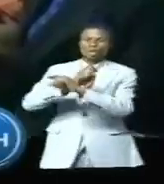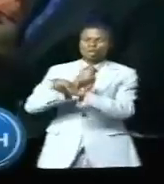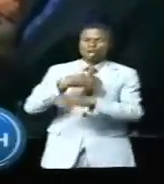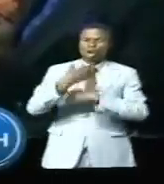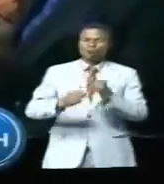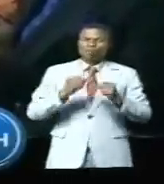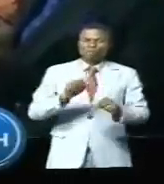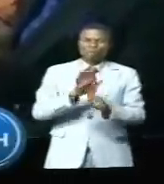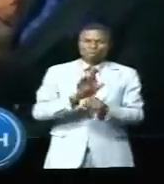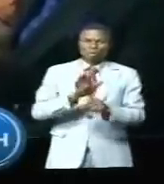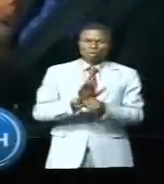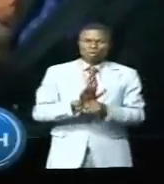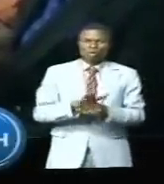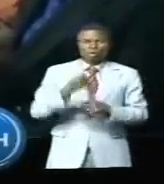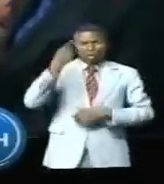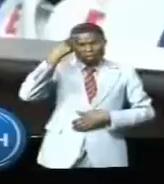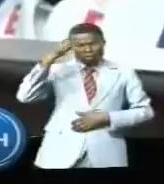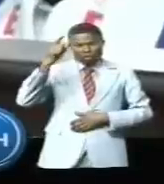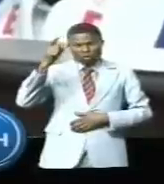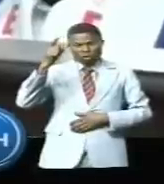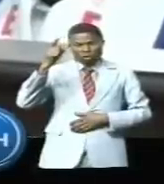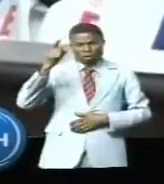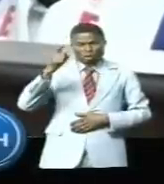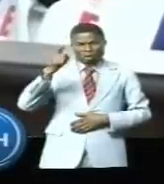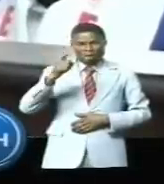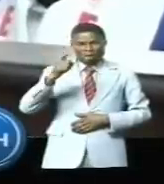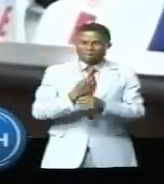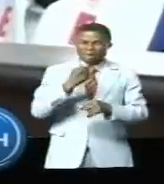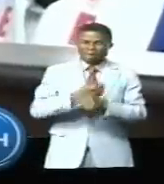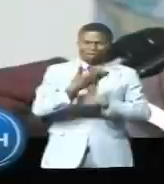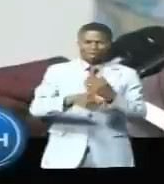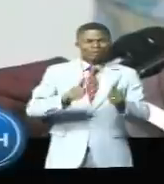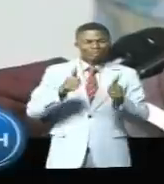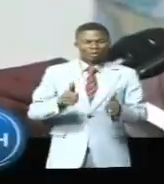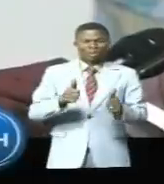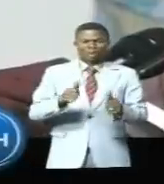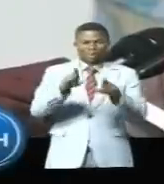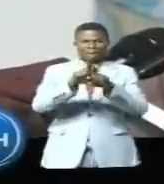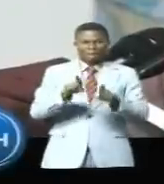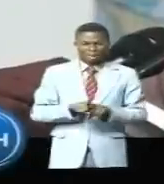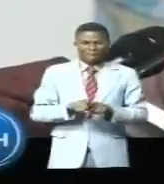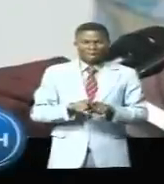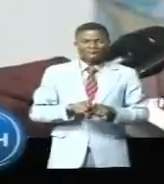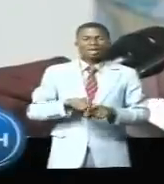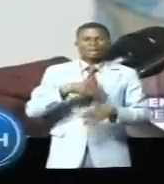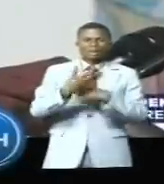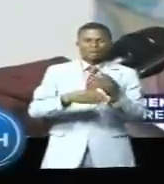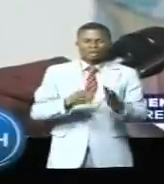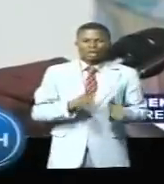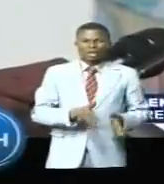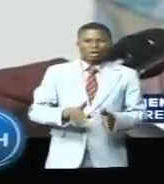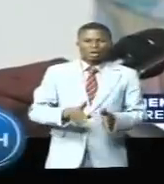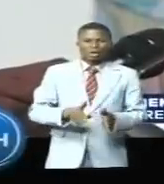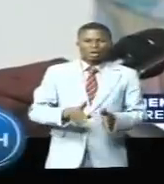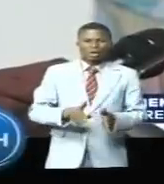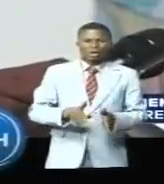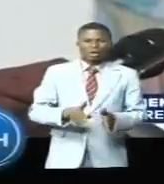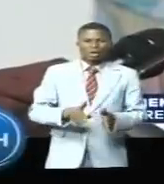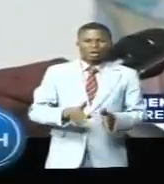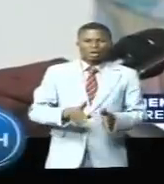effort pour faire un travail de pionnier. Il a pu s'étayer un chemin pour